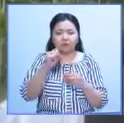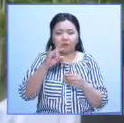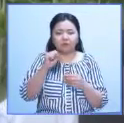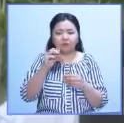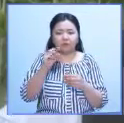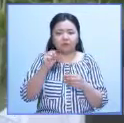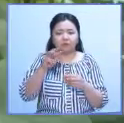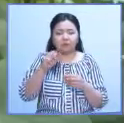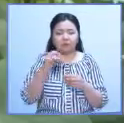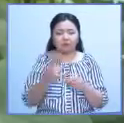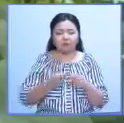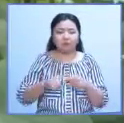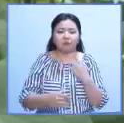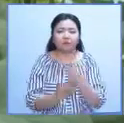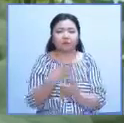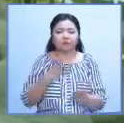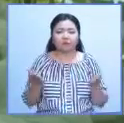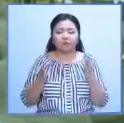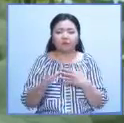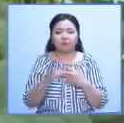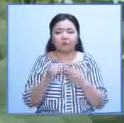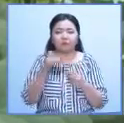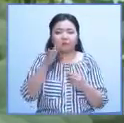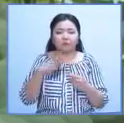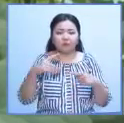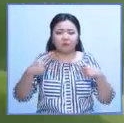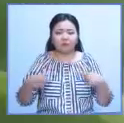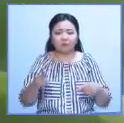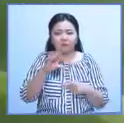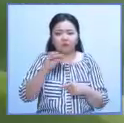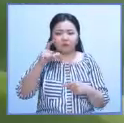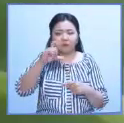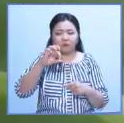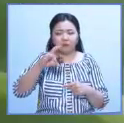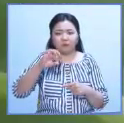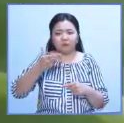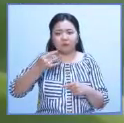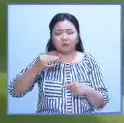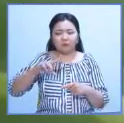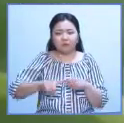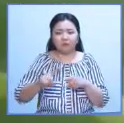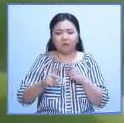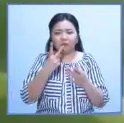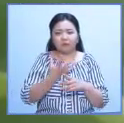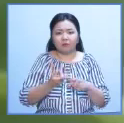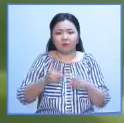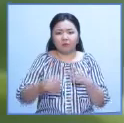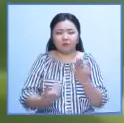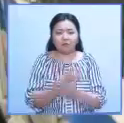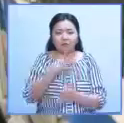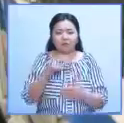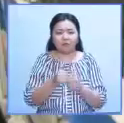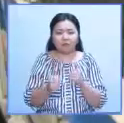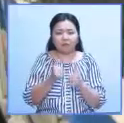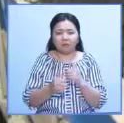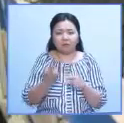қаражатына қазір жұмыс істеп жатыр. Жеке кәсіп иесі қызанақ пен қиярды өсіру технологиясына ерекше ден қойып, оның табиғи таза өнімдік сапасын арттыруға